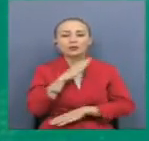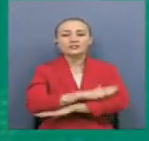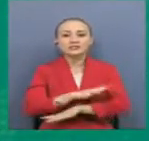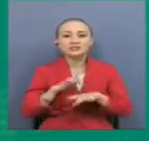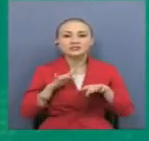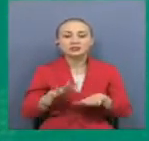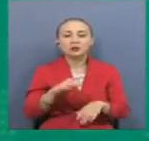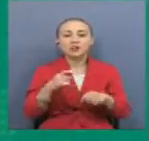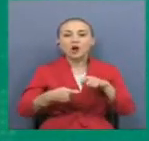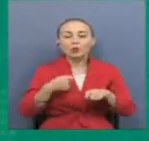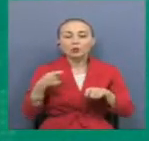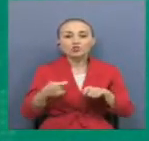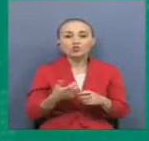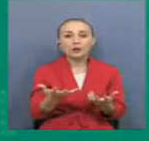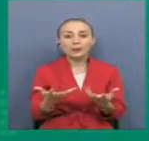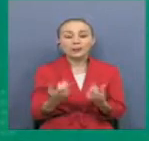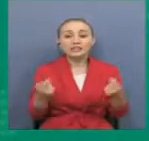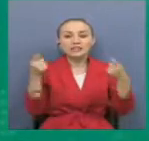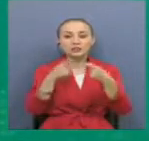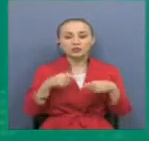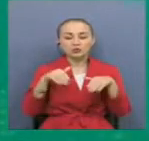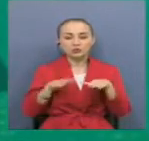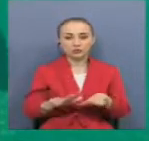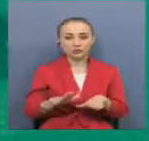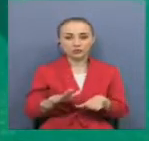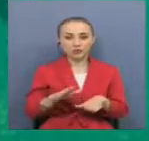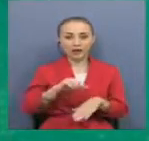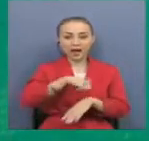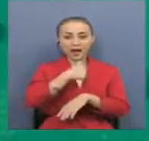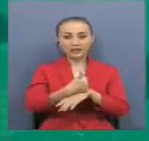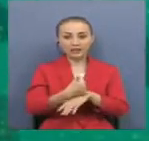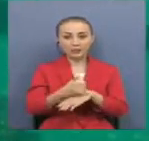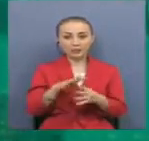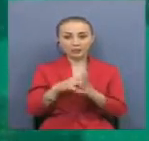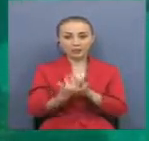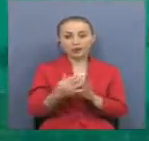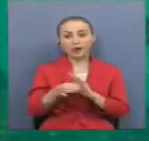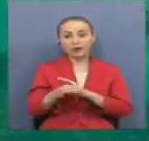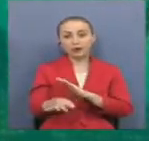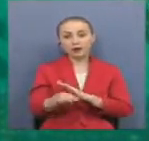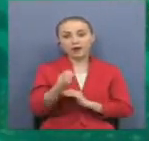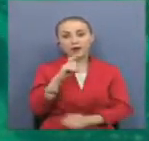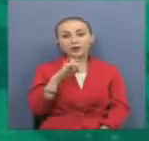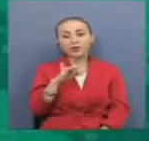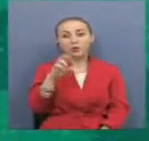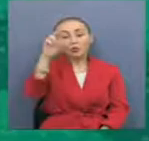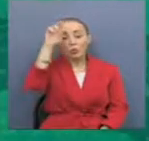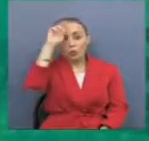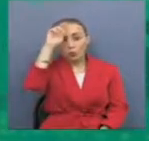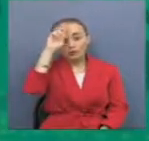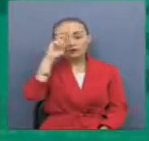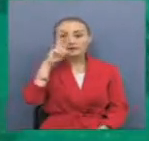Көкшетау қаласының сәулет және қала құрылысы бөлімі басшысының орынбасары Диана Мұхамбетқалиеваға Бұланды ауданы бойынша мемлекеттік